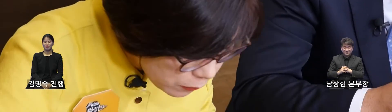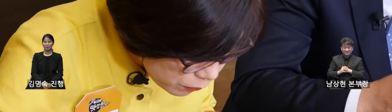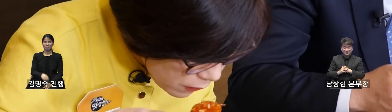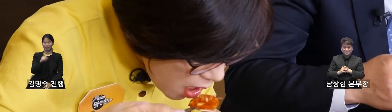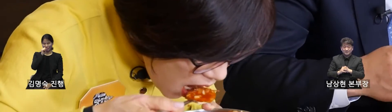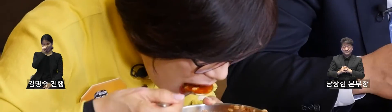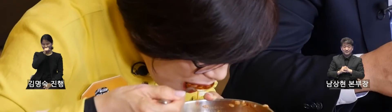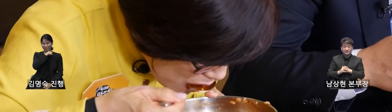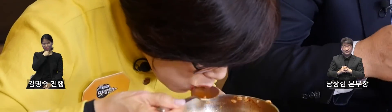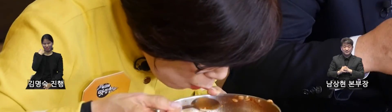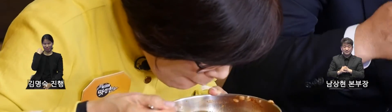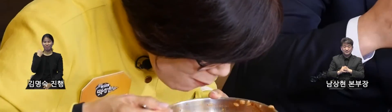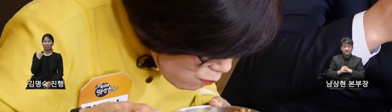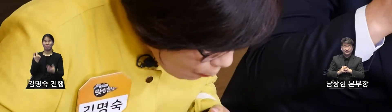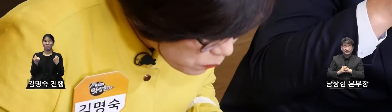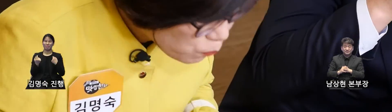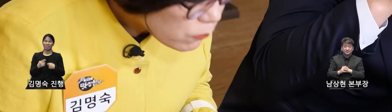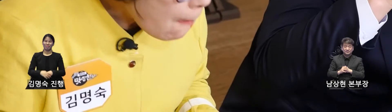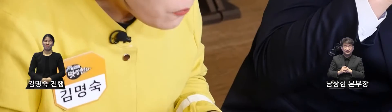맛있다.